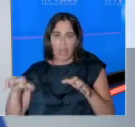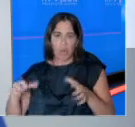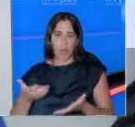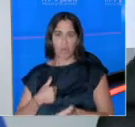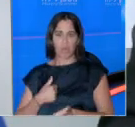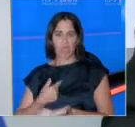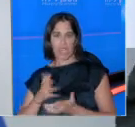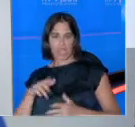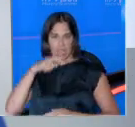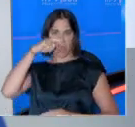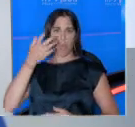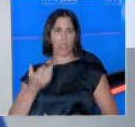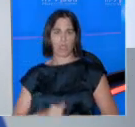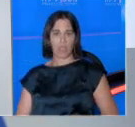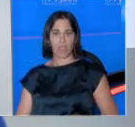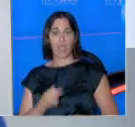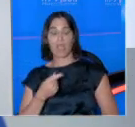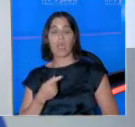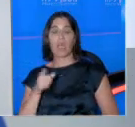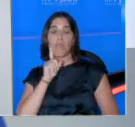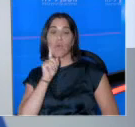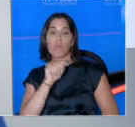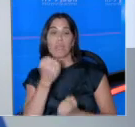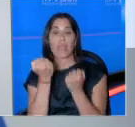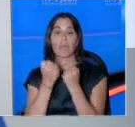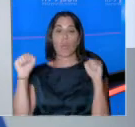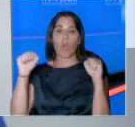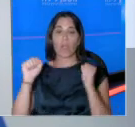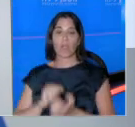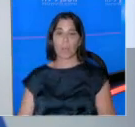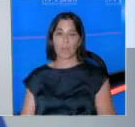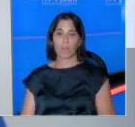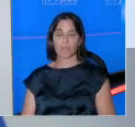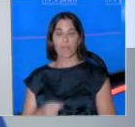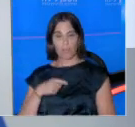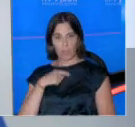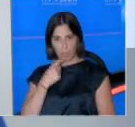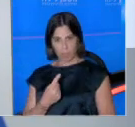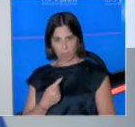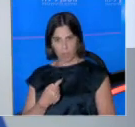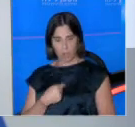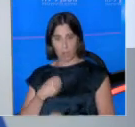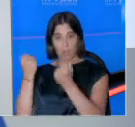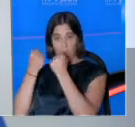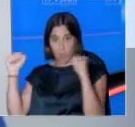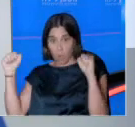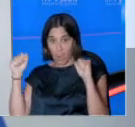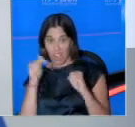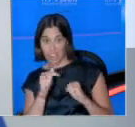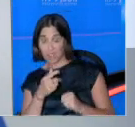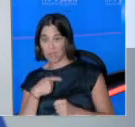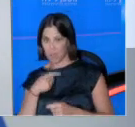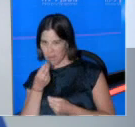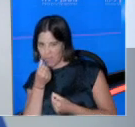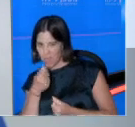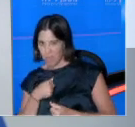התנסות. הם קוראים לזה דמוקרטיה. אני אומר לכם, הם כל כך דמוקרטיים, שהם זוממים